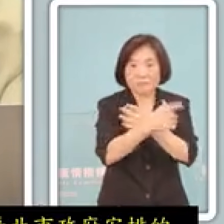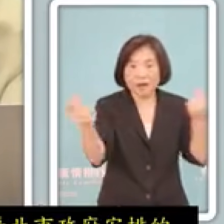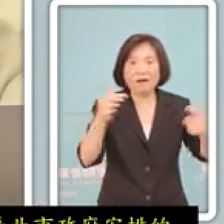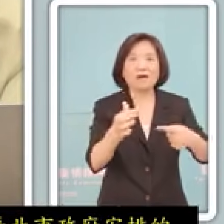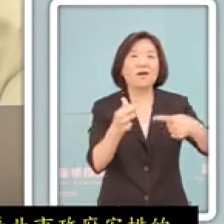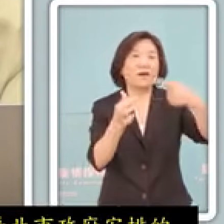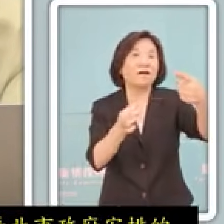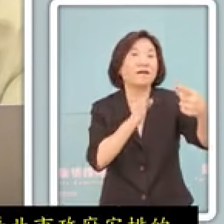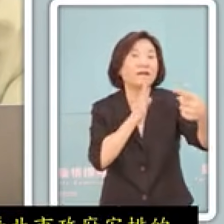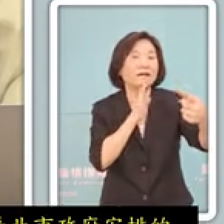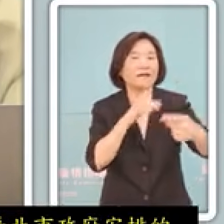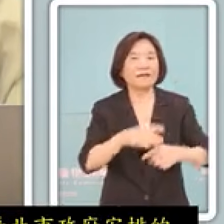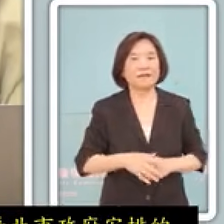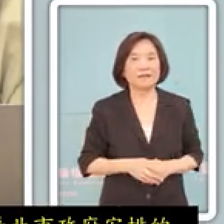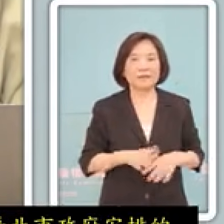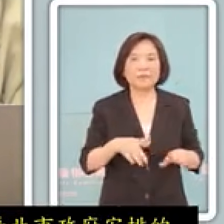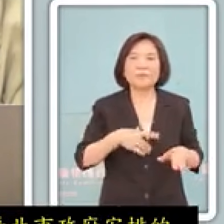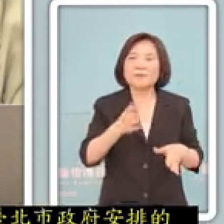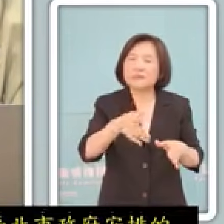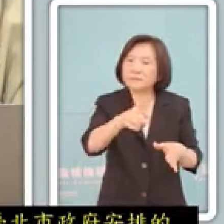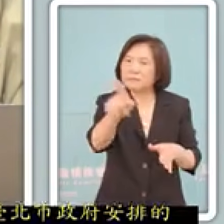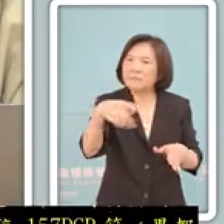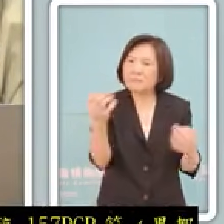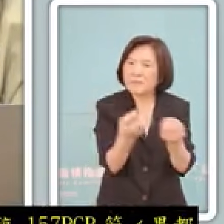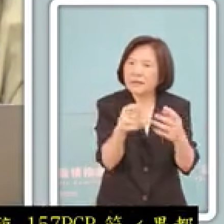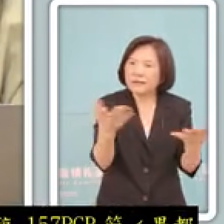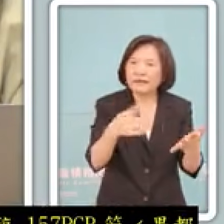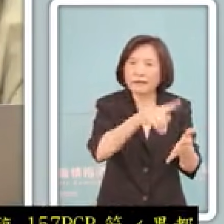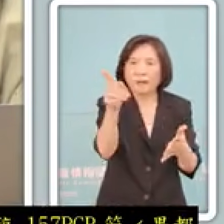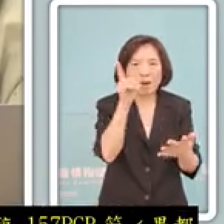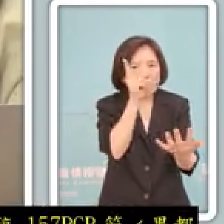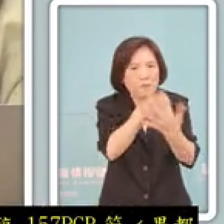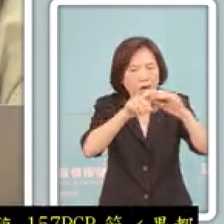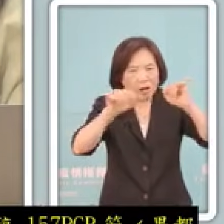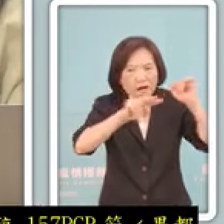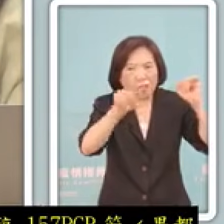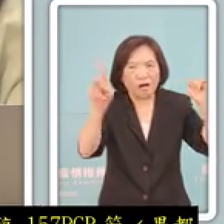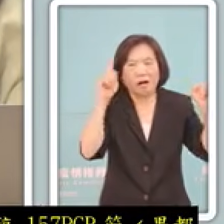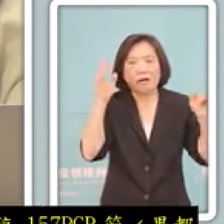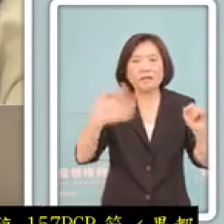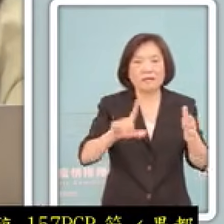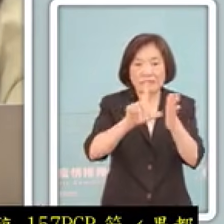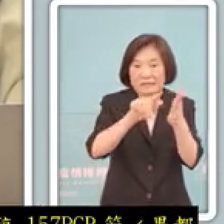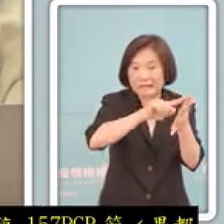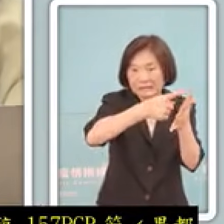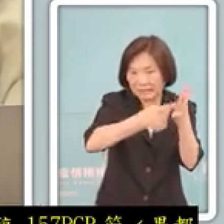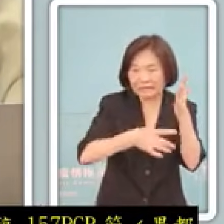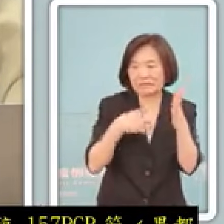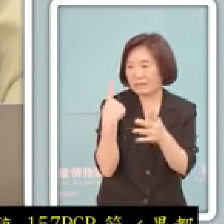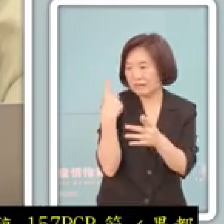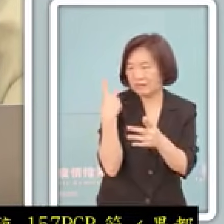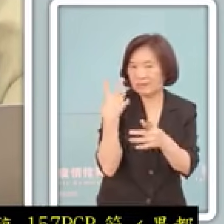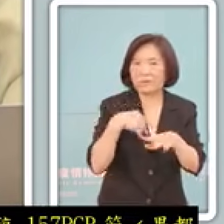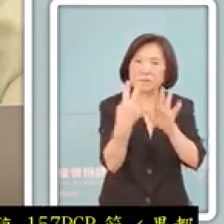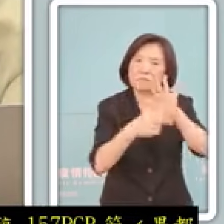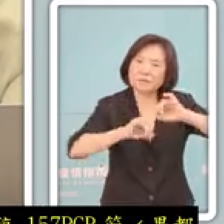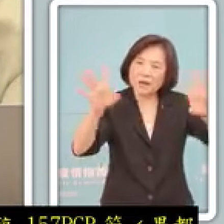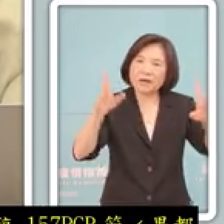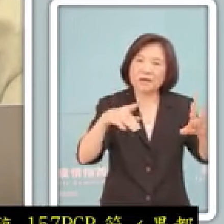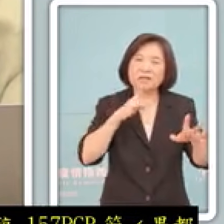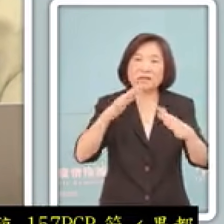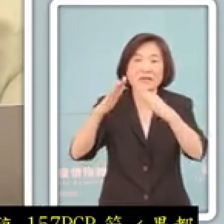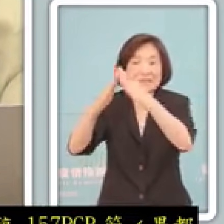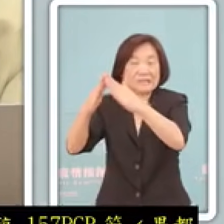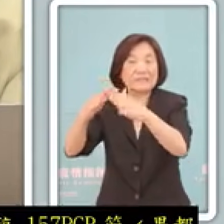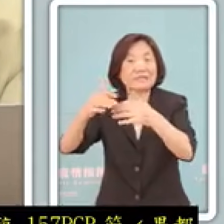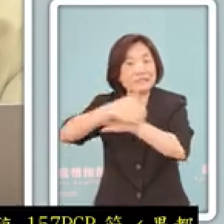是阴性。我想透过这个案例，其实大家可以非常明显的了解到整个时序表，也就是我们这几天一直在提跨县市